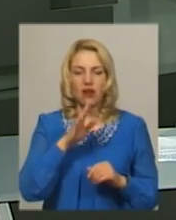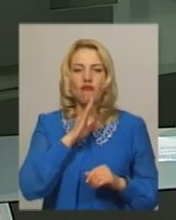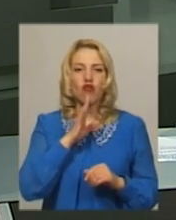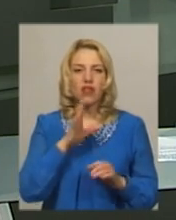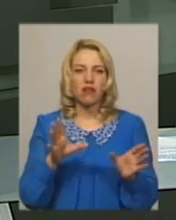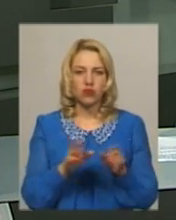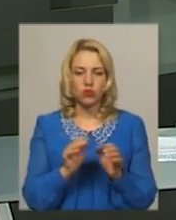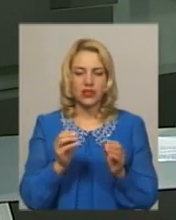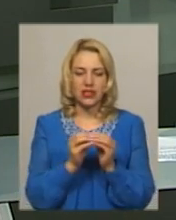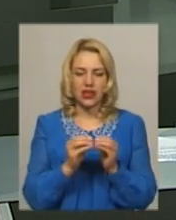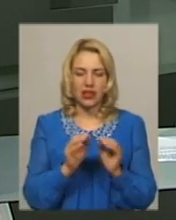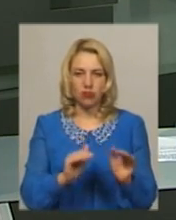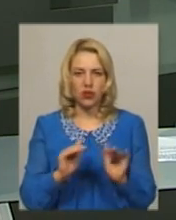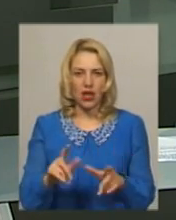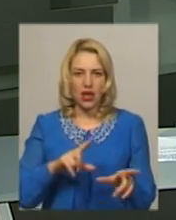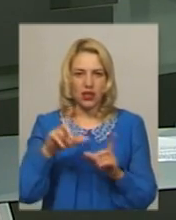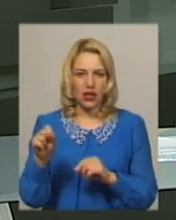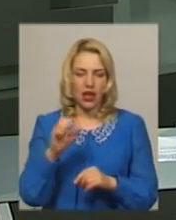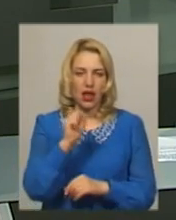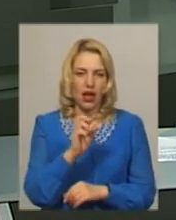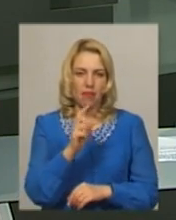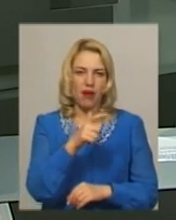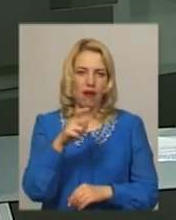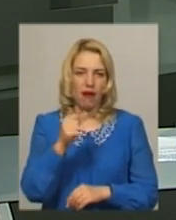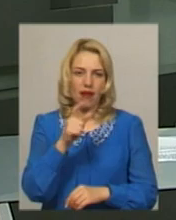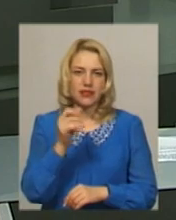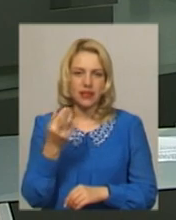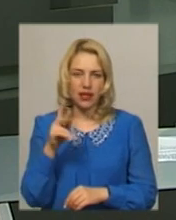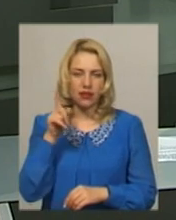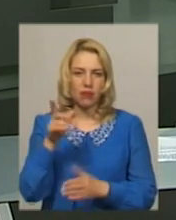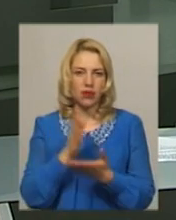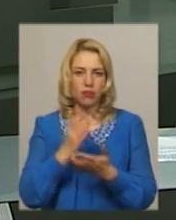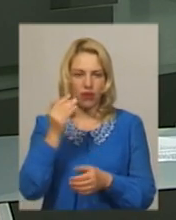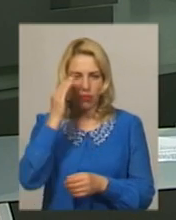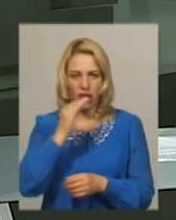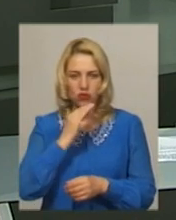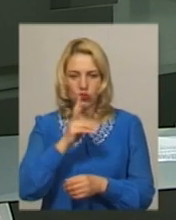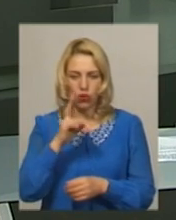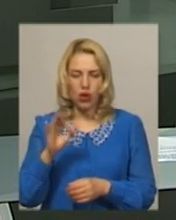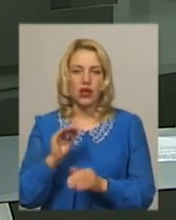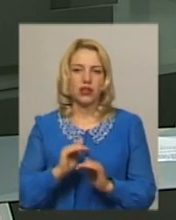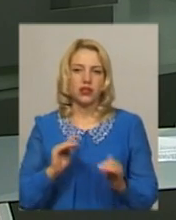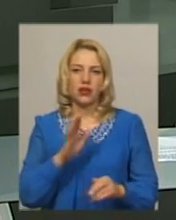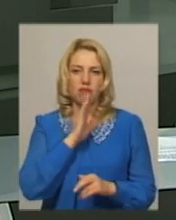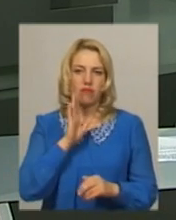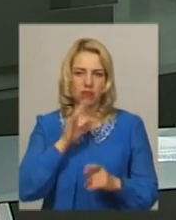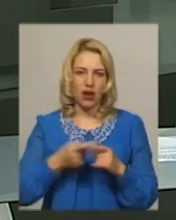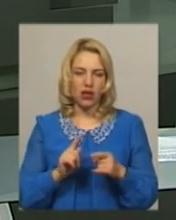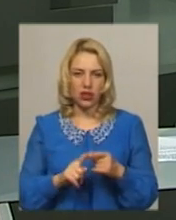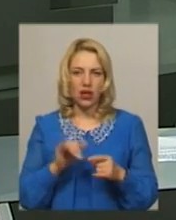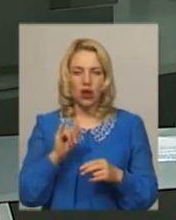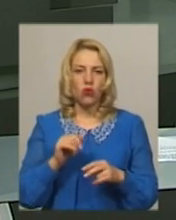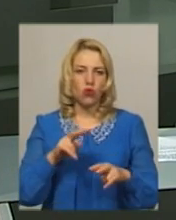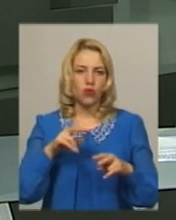їхала в окуповану Абхазію. За словами Ніни Магур, там перебуває батько дітей. Мати у слідчому ізоляторі Демократичної